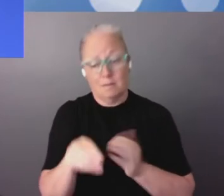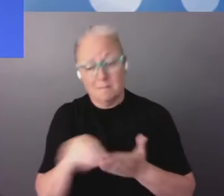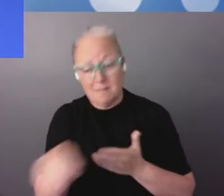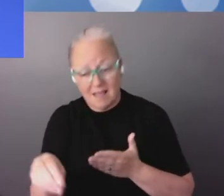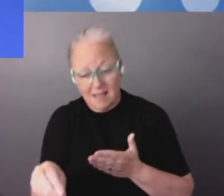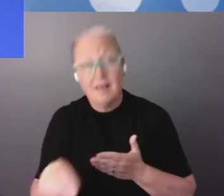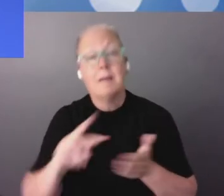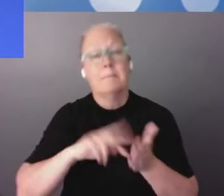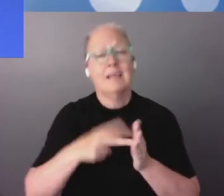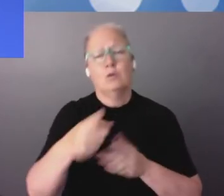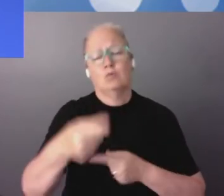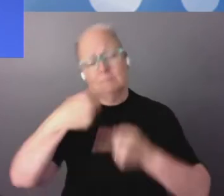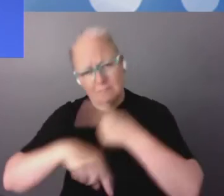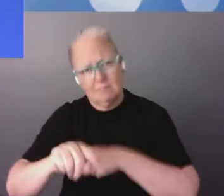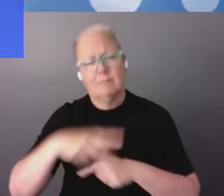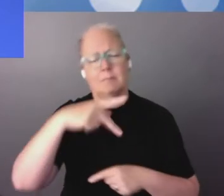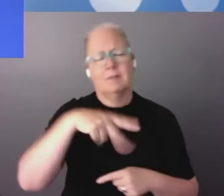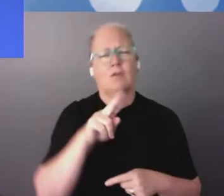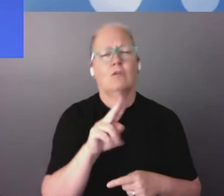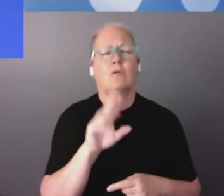Nous devons nous rendre compte